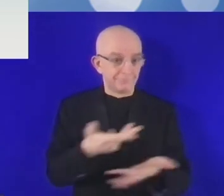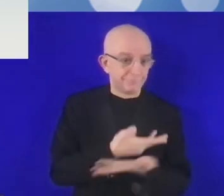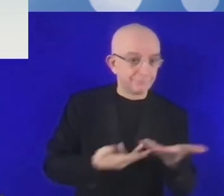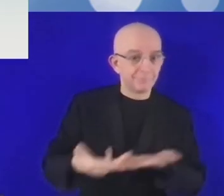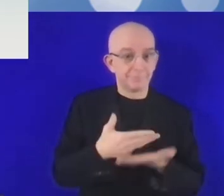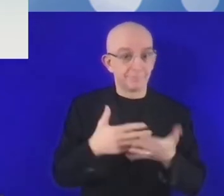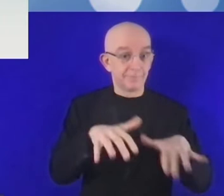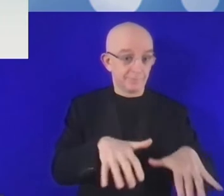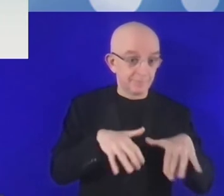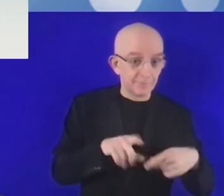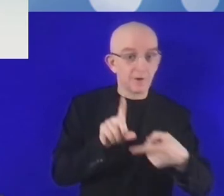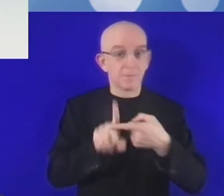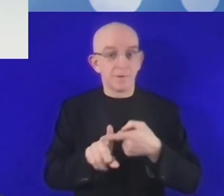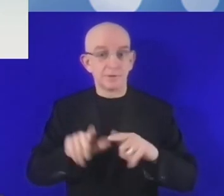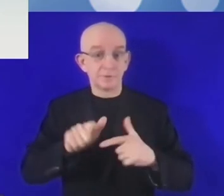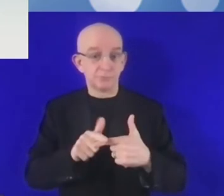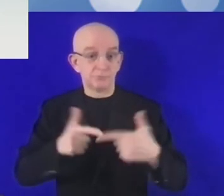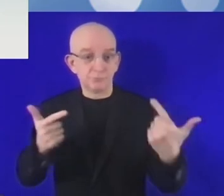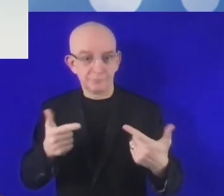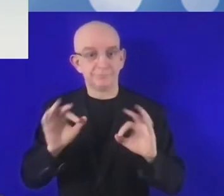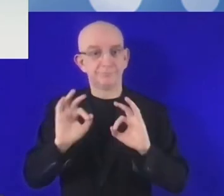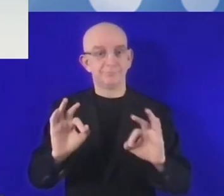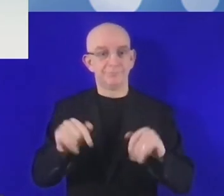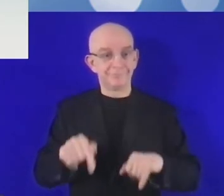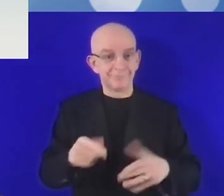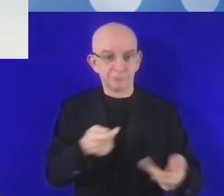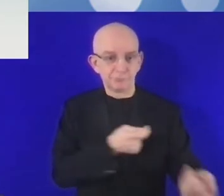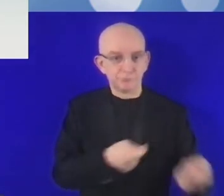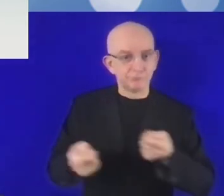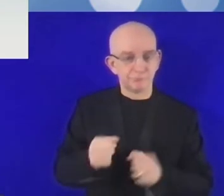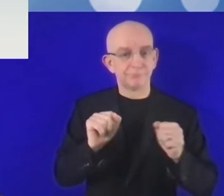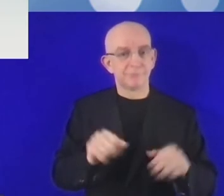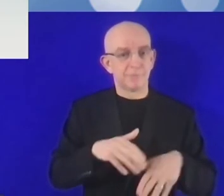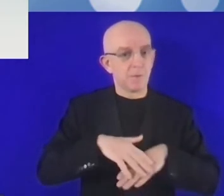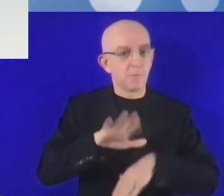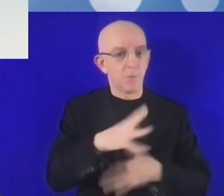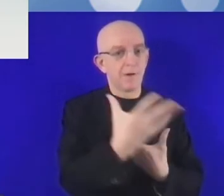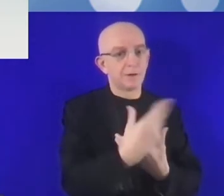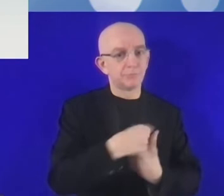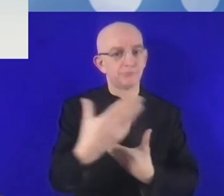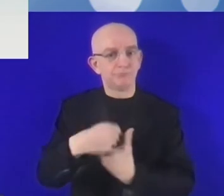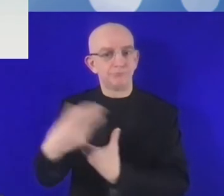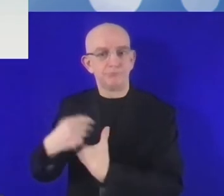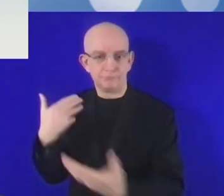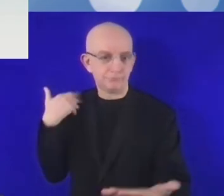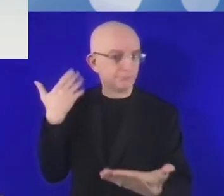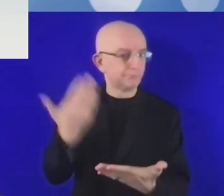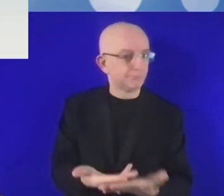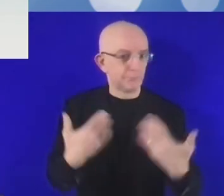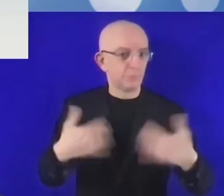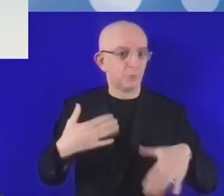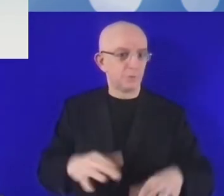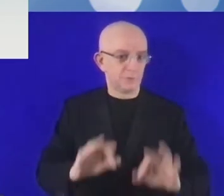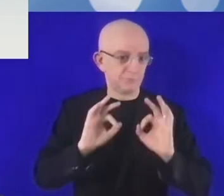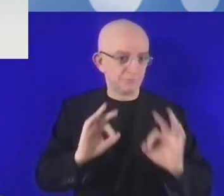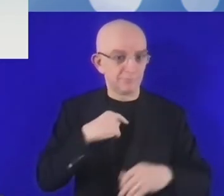efforts, des efforts communs, sont absolument nécessaires afin que nous allions vers l'innovation, vers